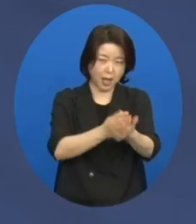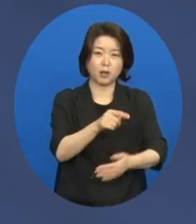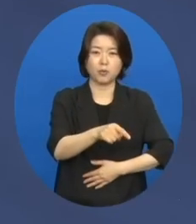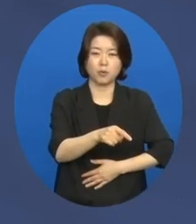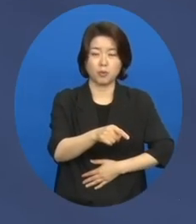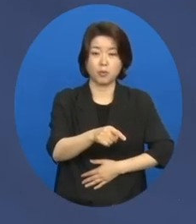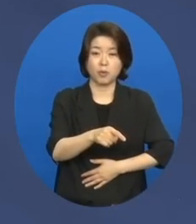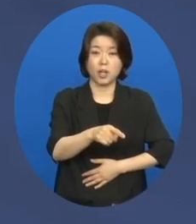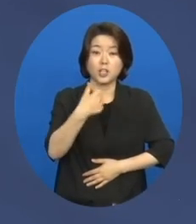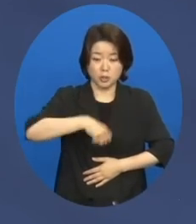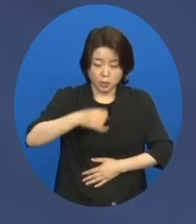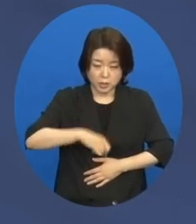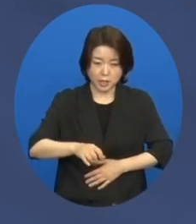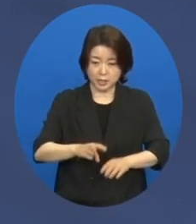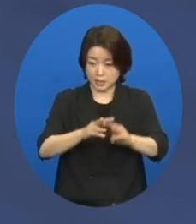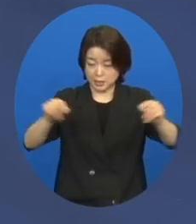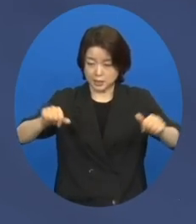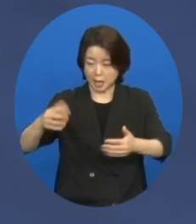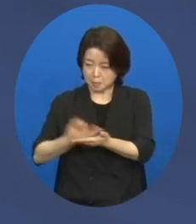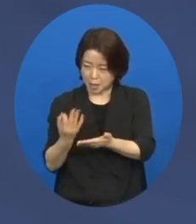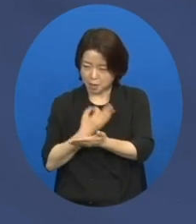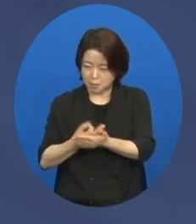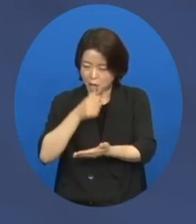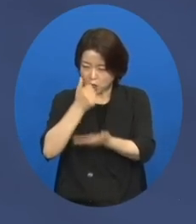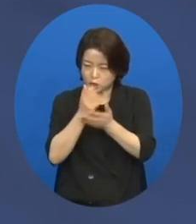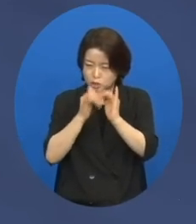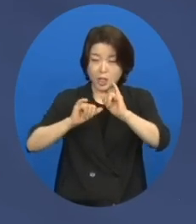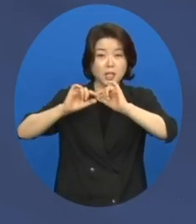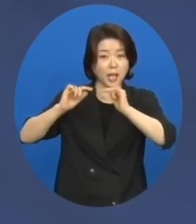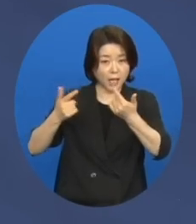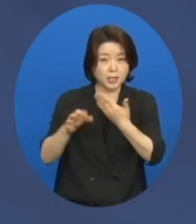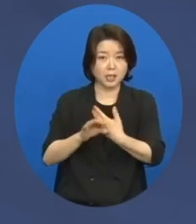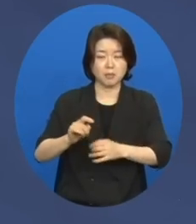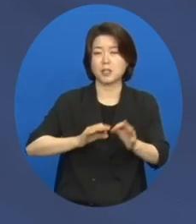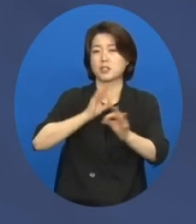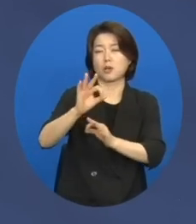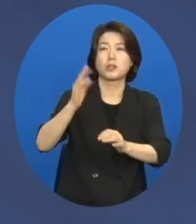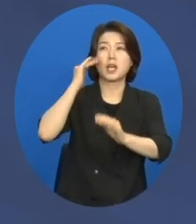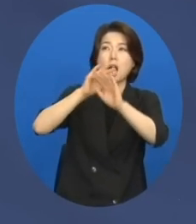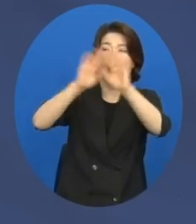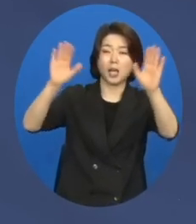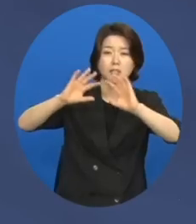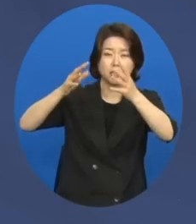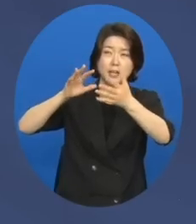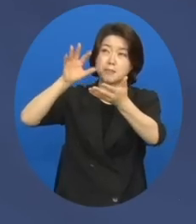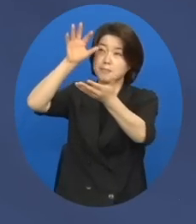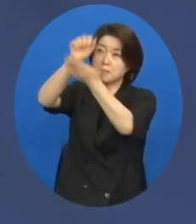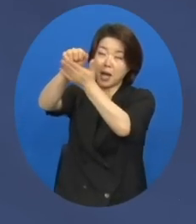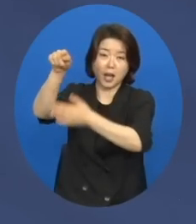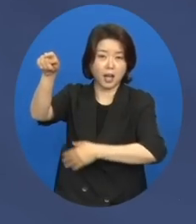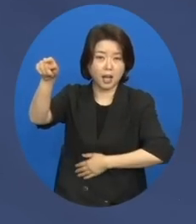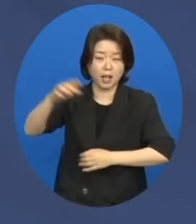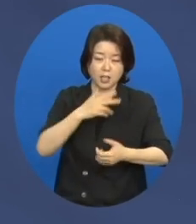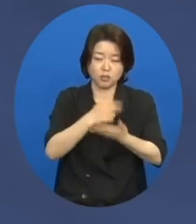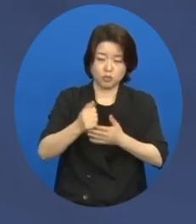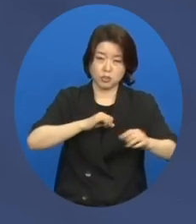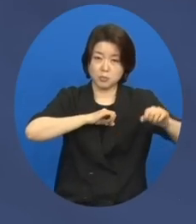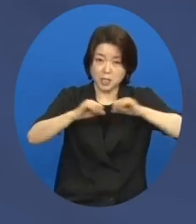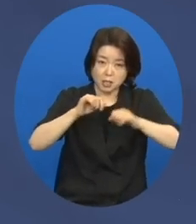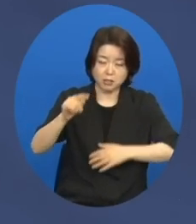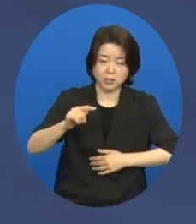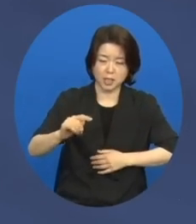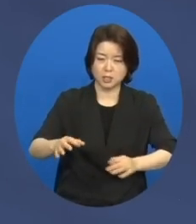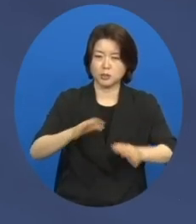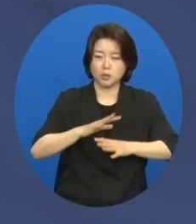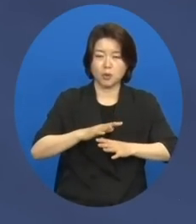이 땅에서 밥벌이 하다가 끝날 죄인이 아니라면 영원한 하늘나라를 차지하고 주님의 역사에